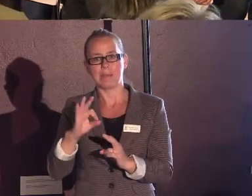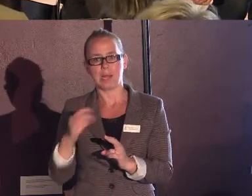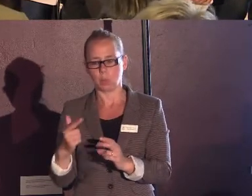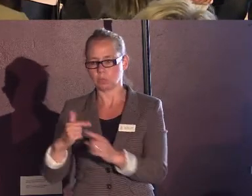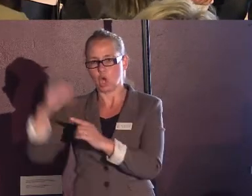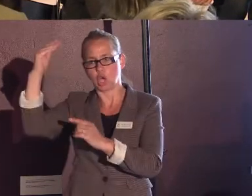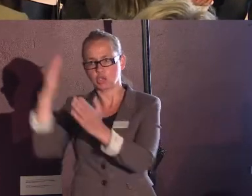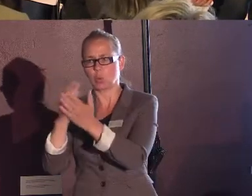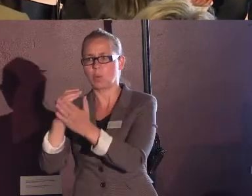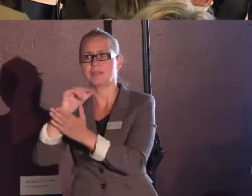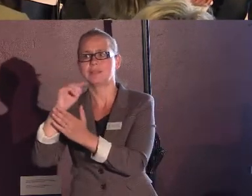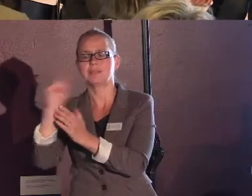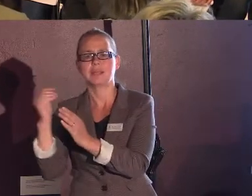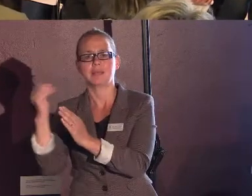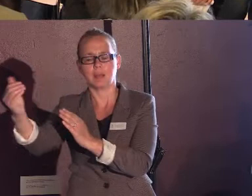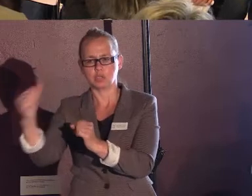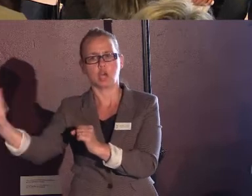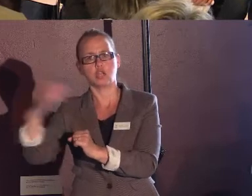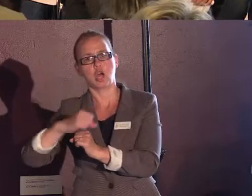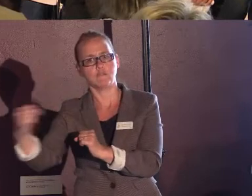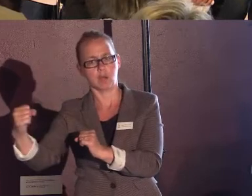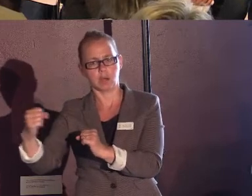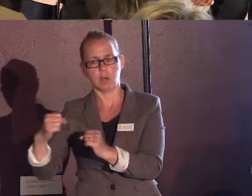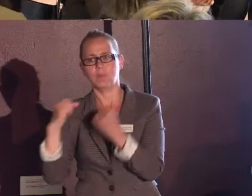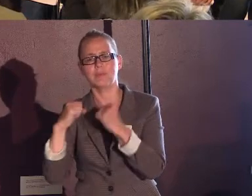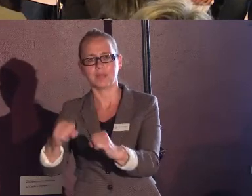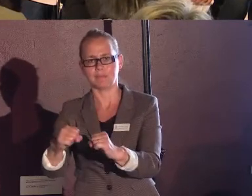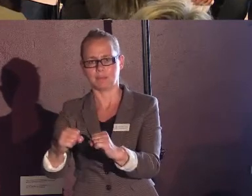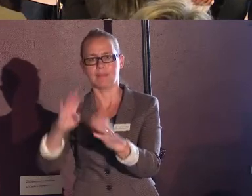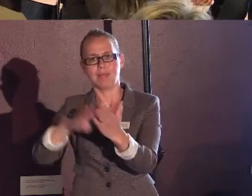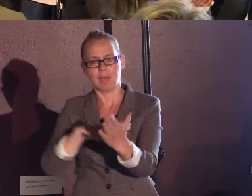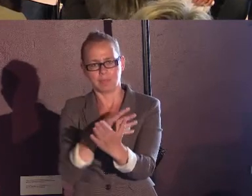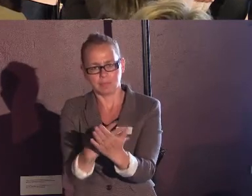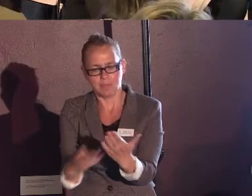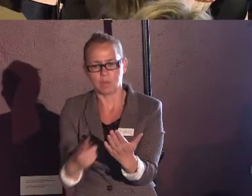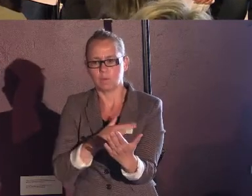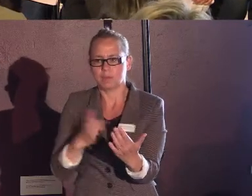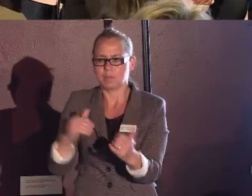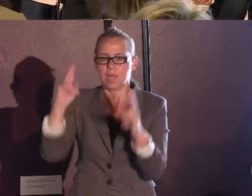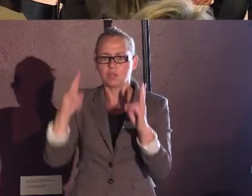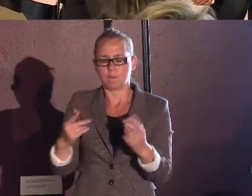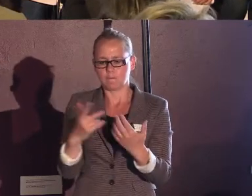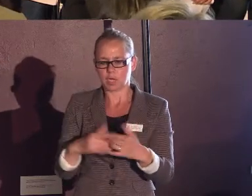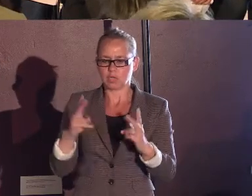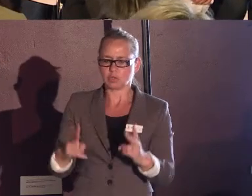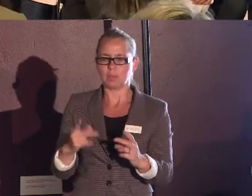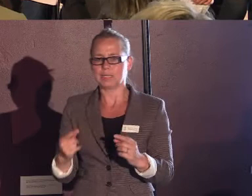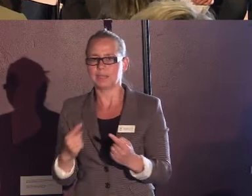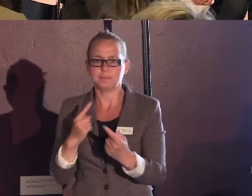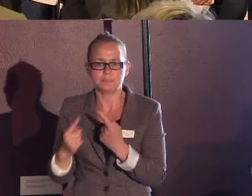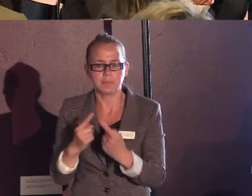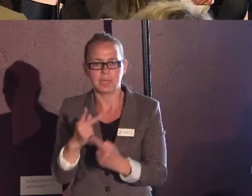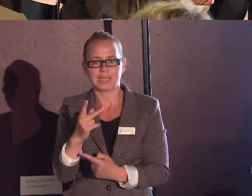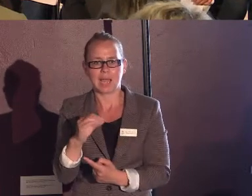att högskolorna sedan själva skulle ta över och driva det här nätverket, och att vi mer fungerade som en